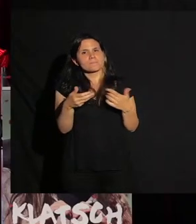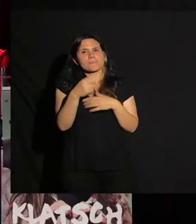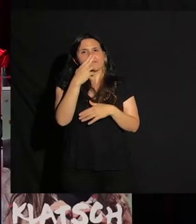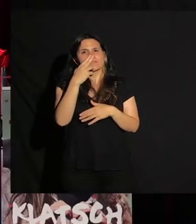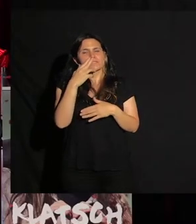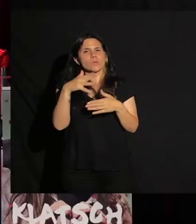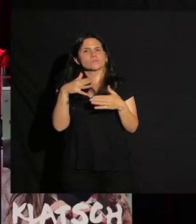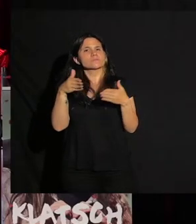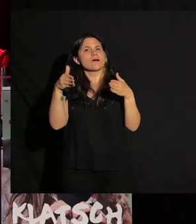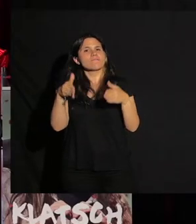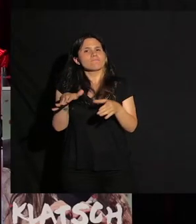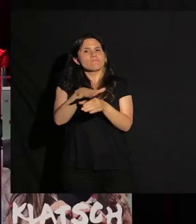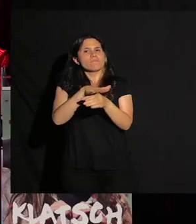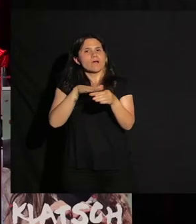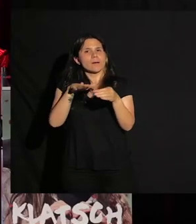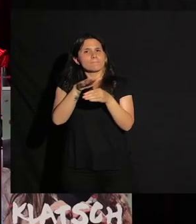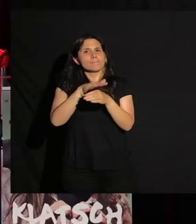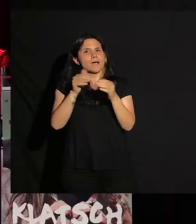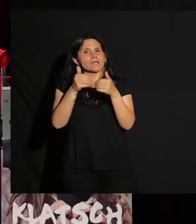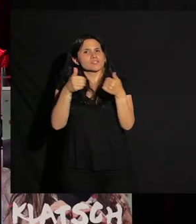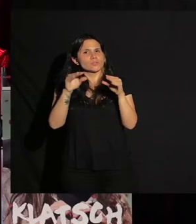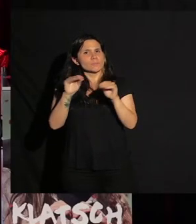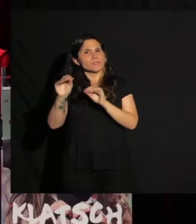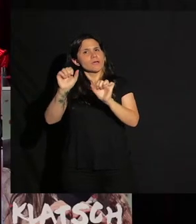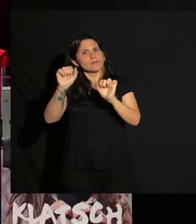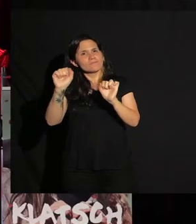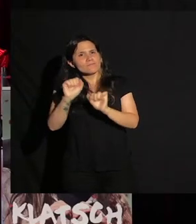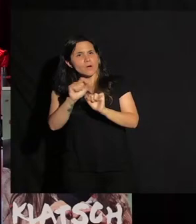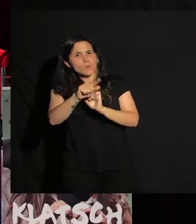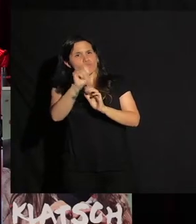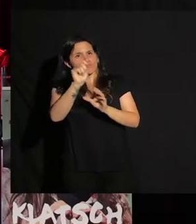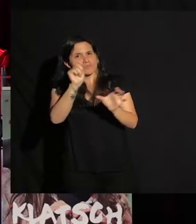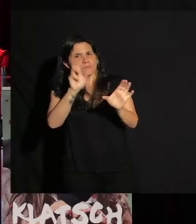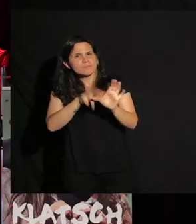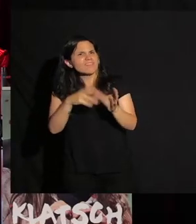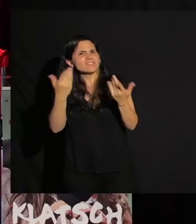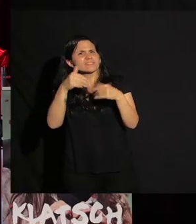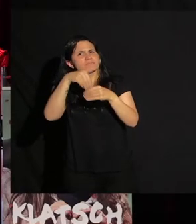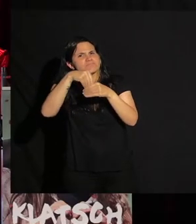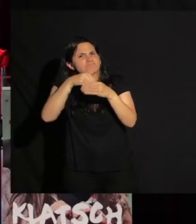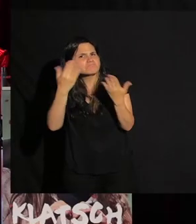Fachbereich Sonderpädagogik, also warum studiert ihr das? Was studiert man da eigentlich?